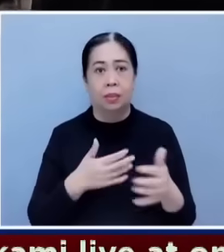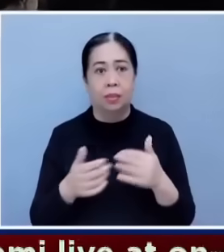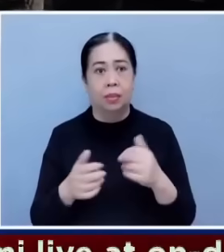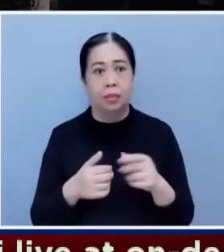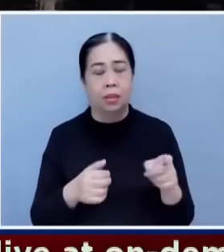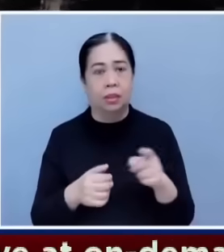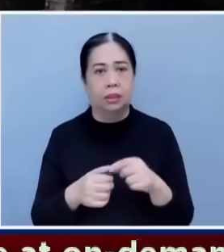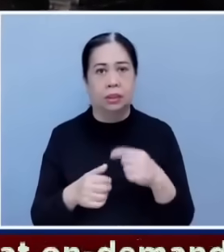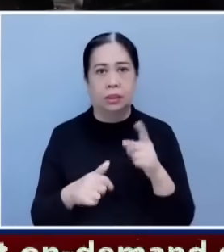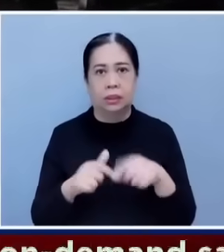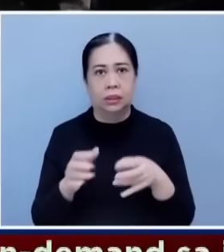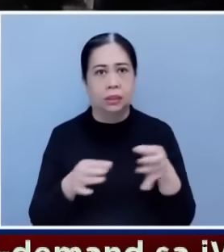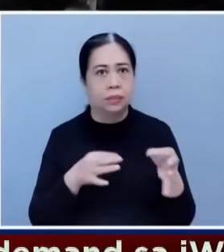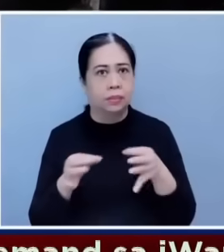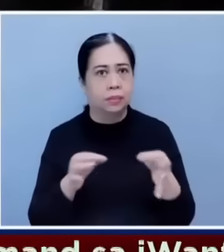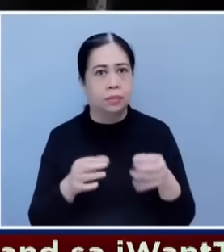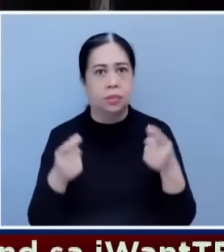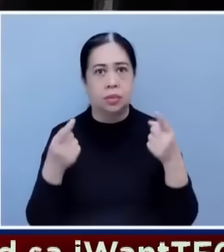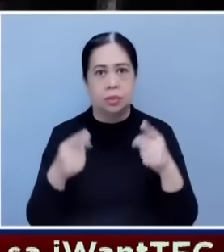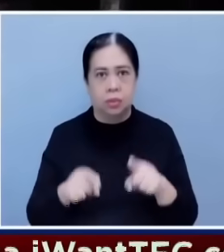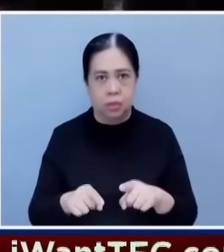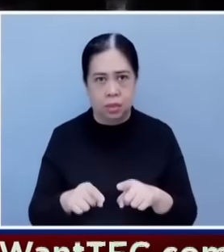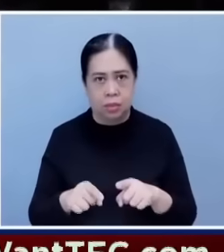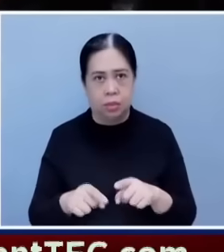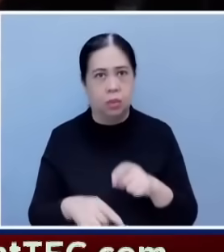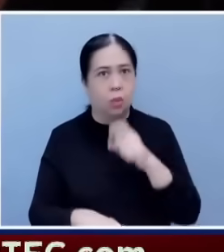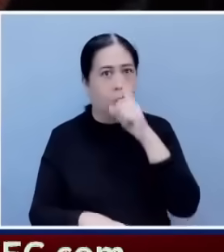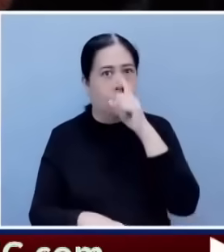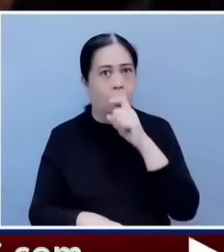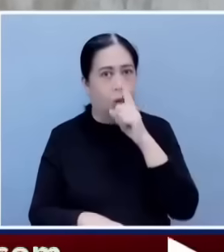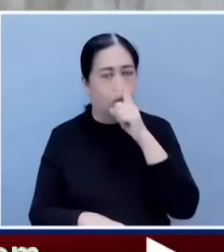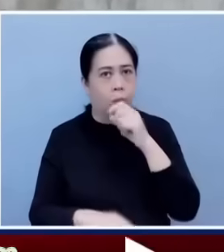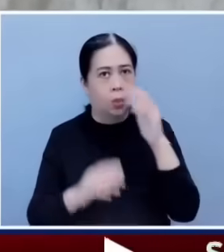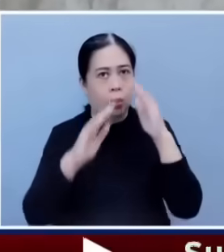may paliwanag na pangyayari sa lumang bahay na bato,